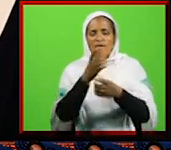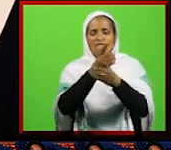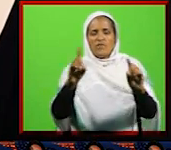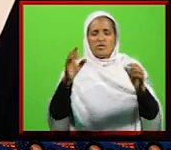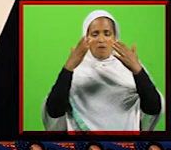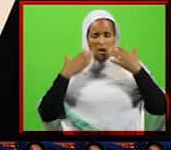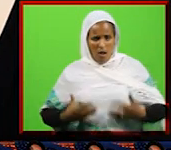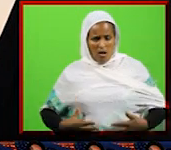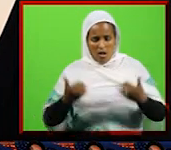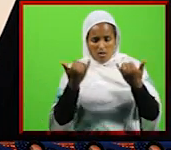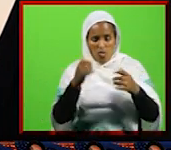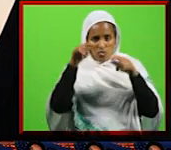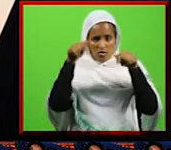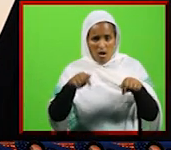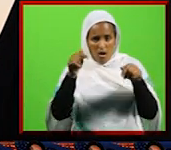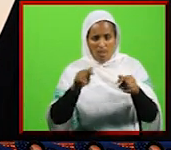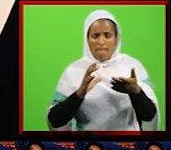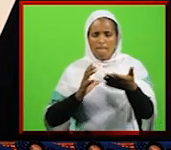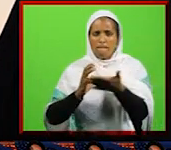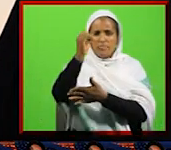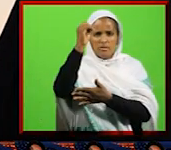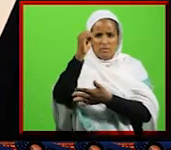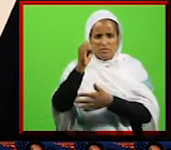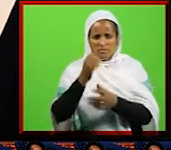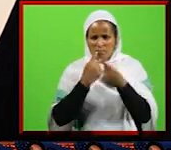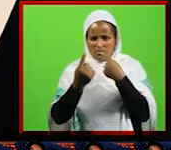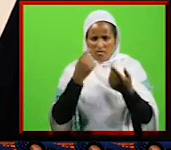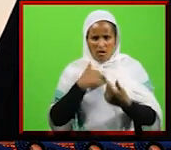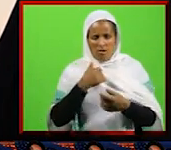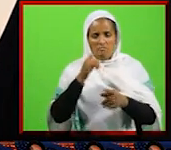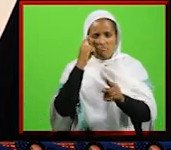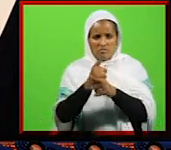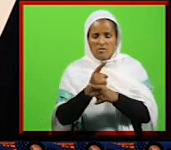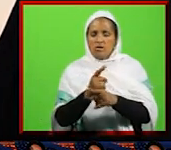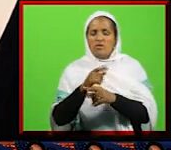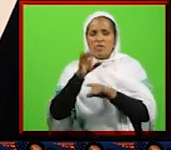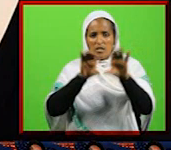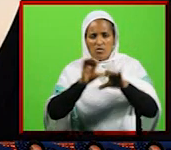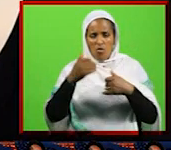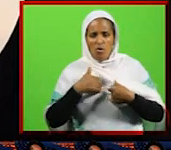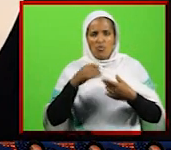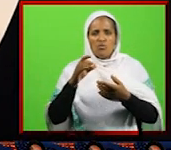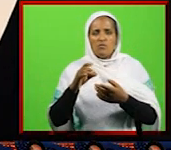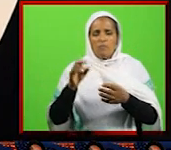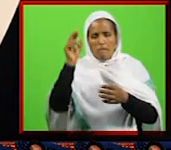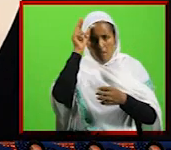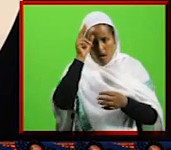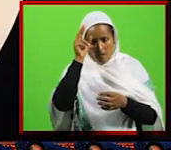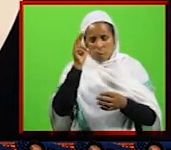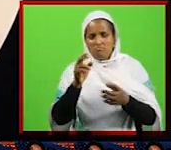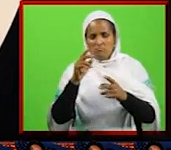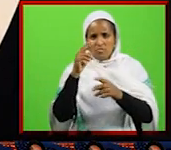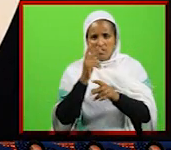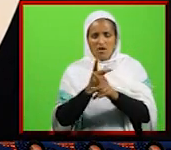ዛሬ መብቷ ነው የሚሉ አባባሎች አሉ። እርግጥ እየተደረጉ ያሉ ባህሉን በመጠበቅ የሚደረጉ አሉ። አሁን የፍርድ